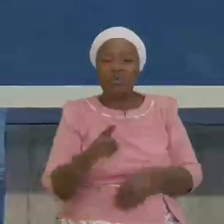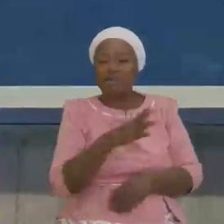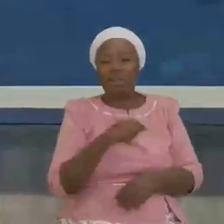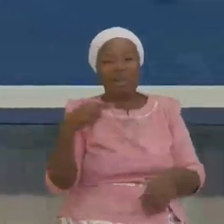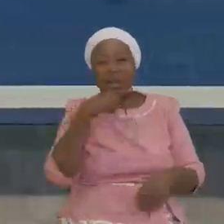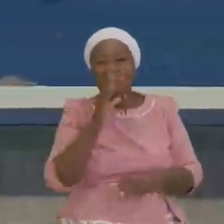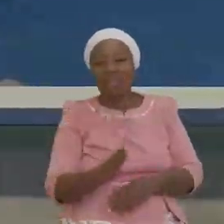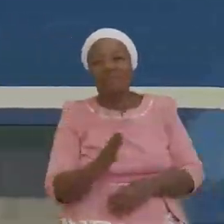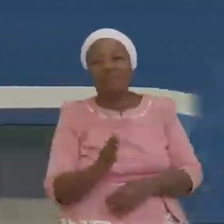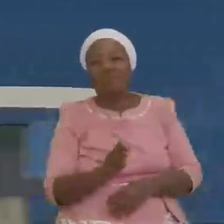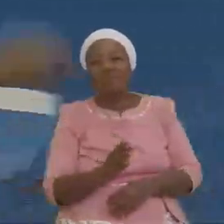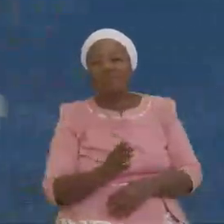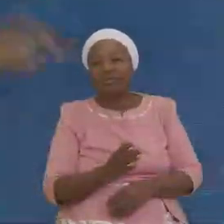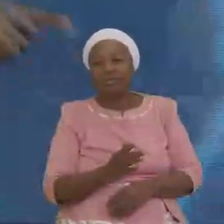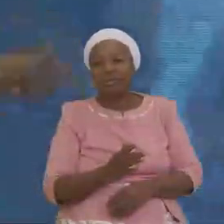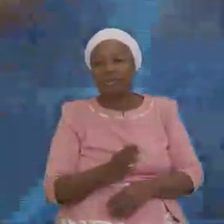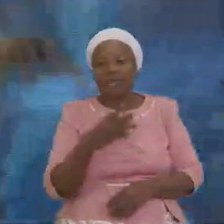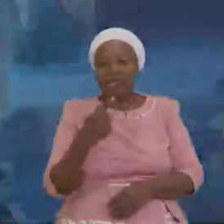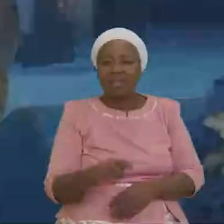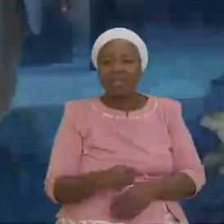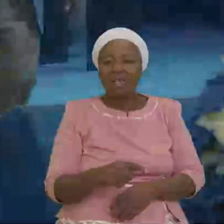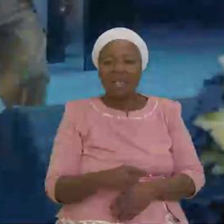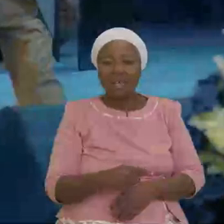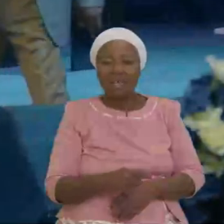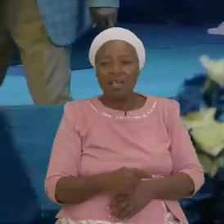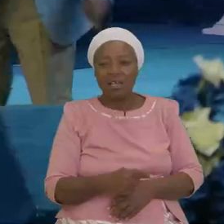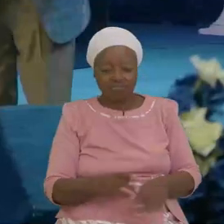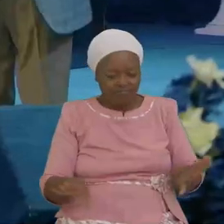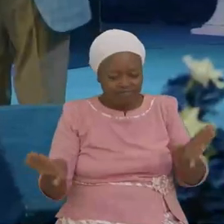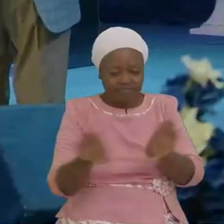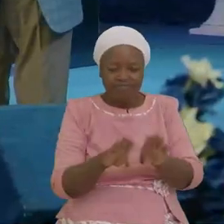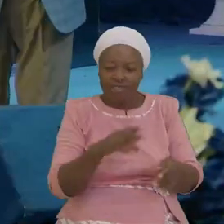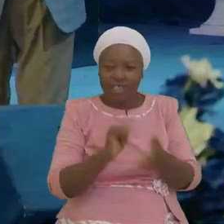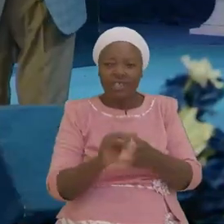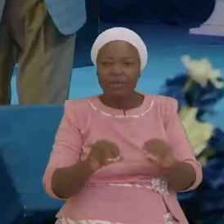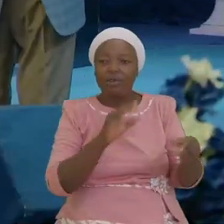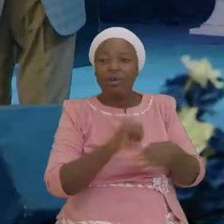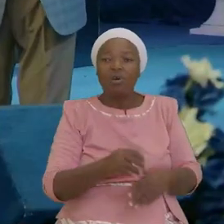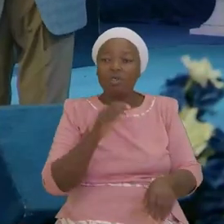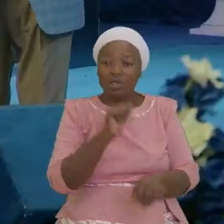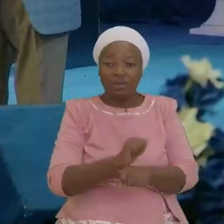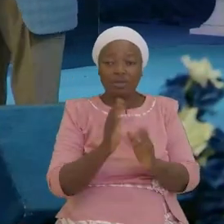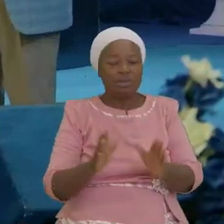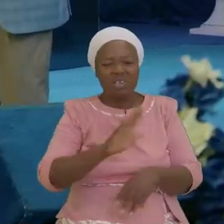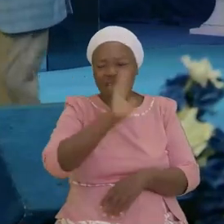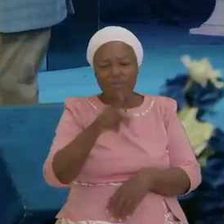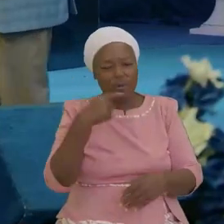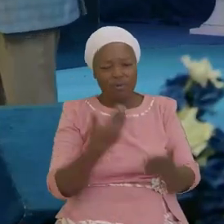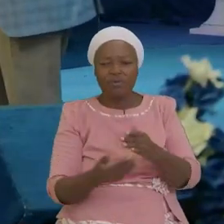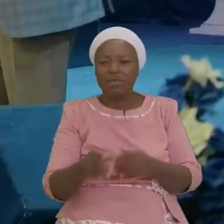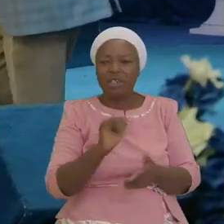était mise sur le sépulcre ne peut pas le prouver menteur. Le